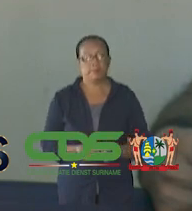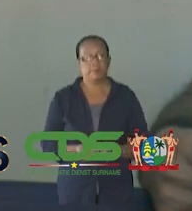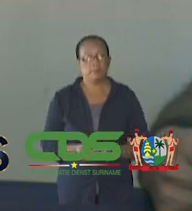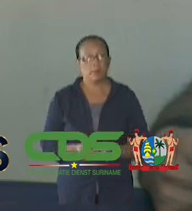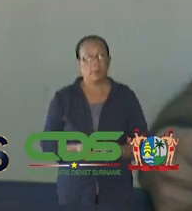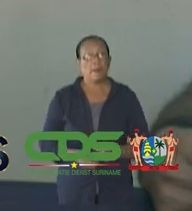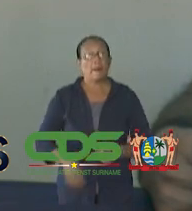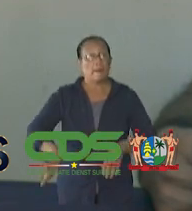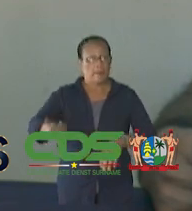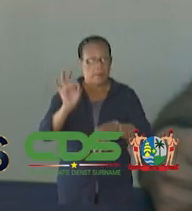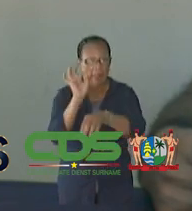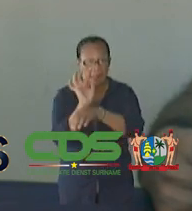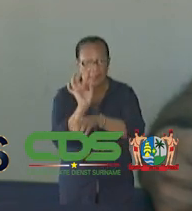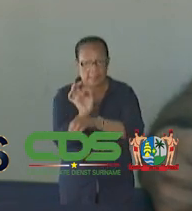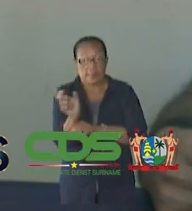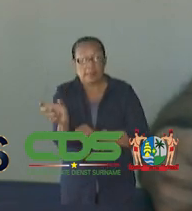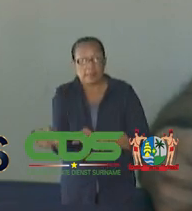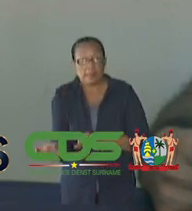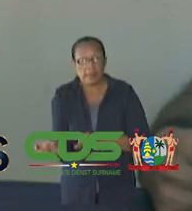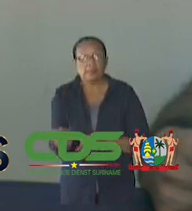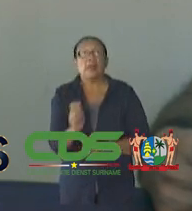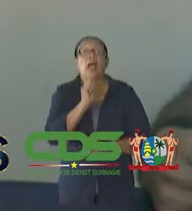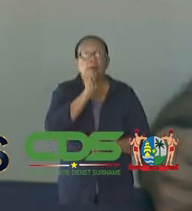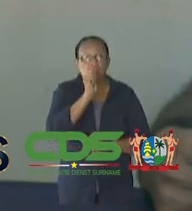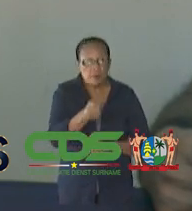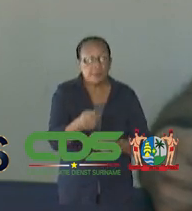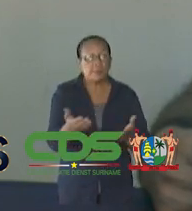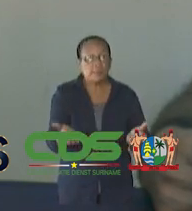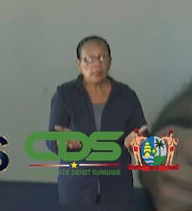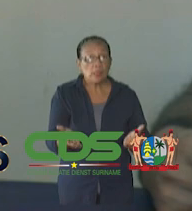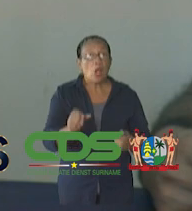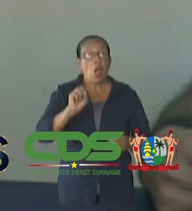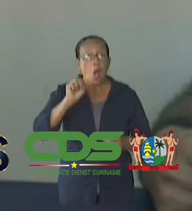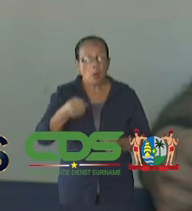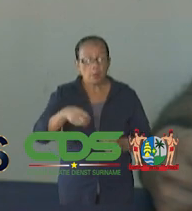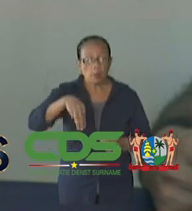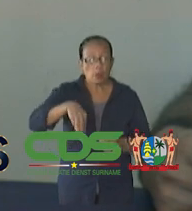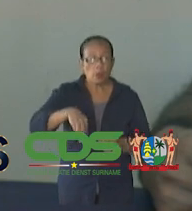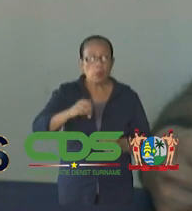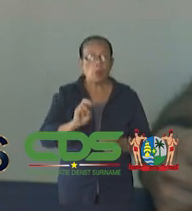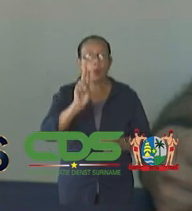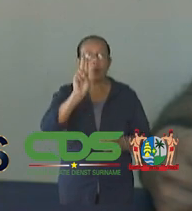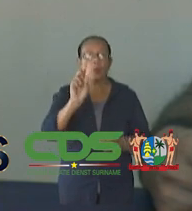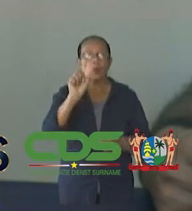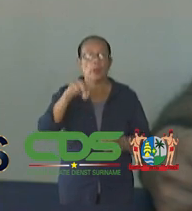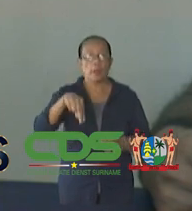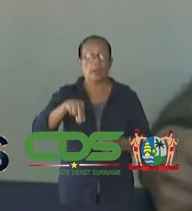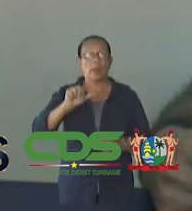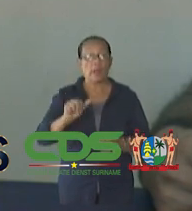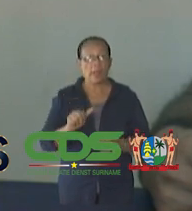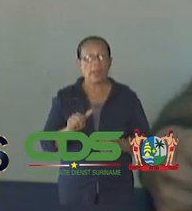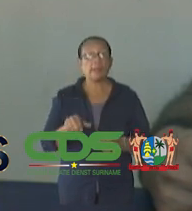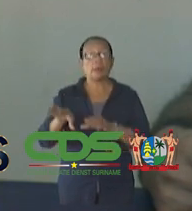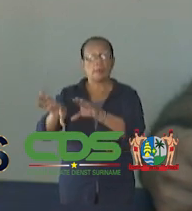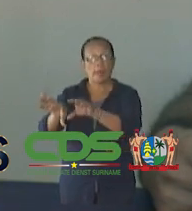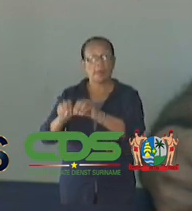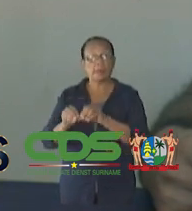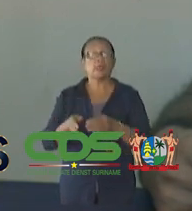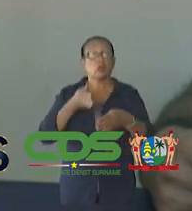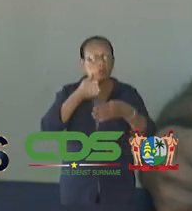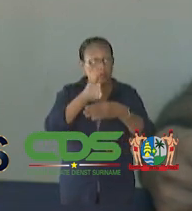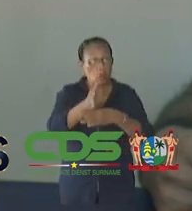Bij leerkrachten adviseren we om de Mahana-maatregels voort te zetten, zoals dat bij